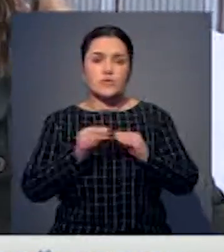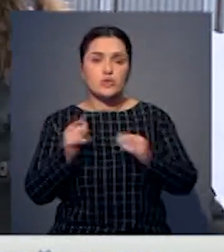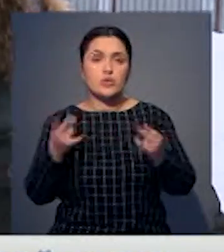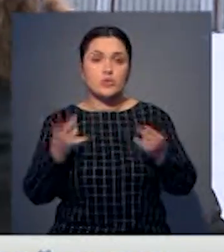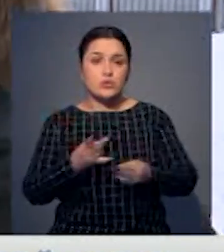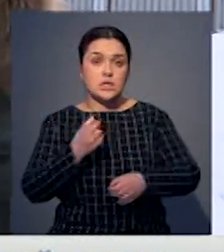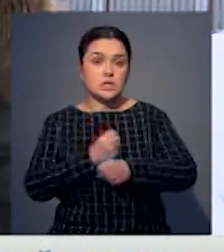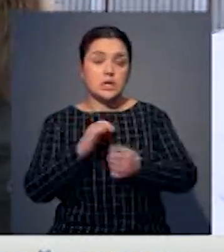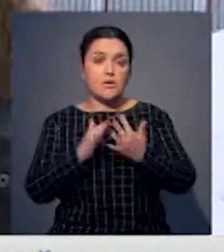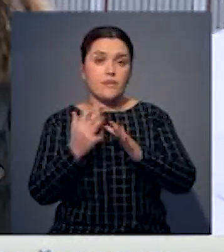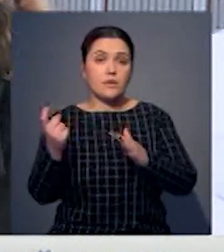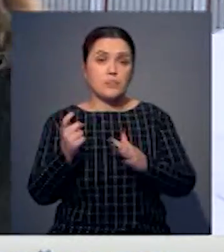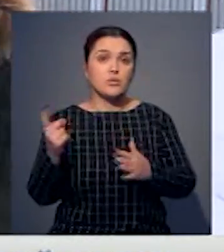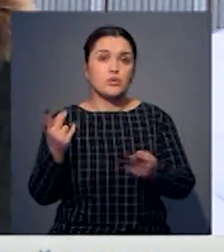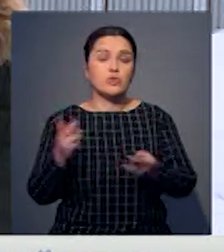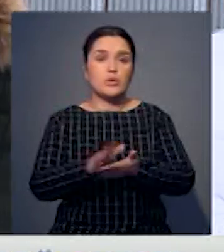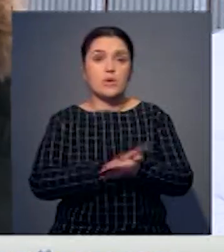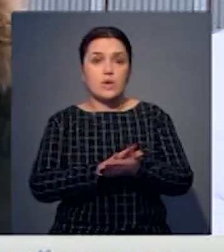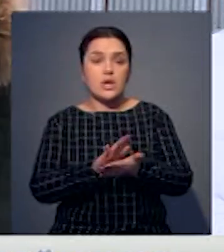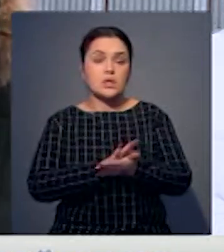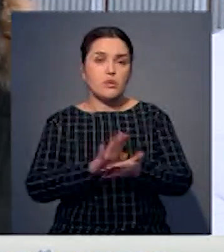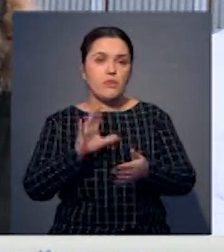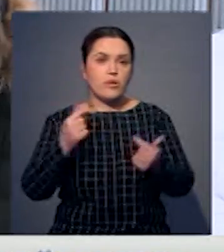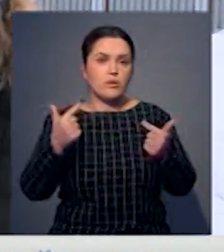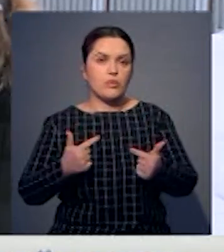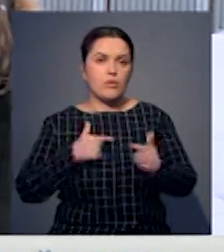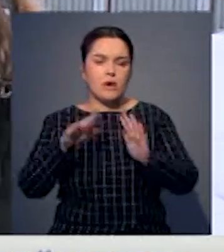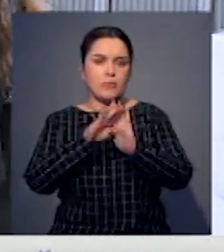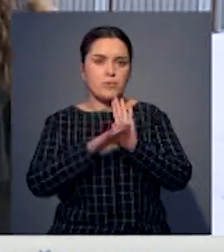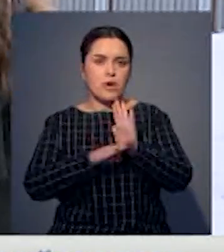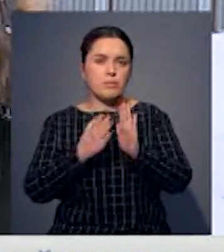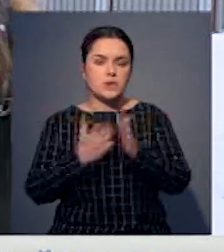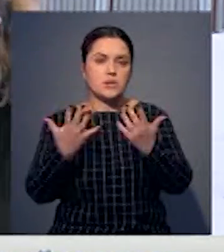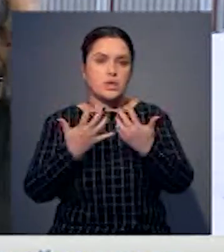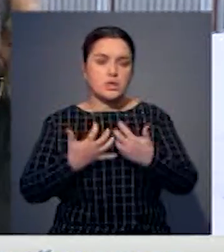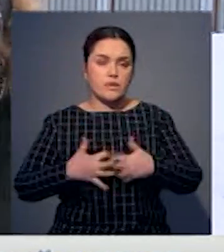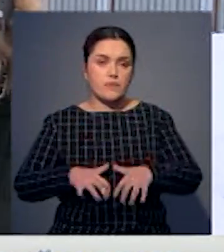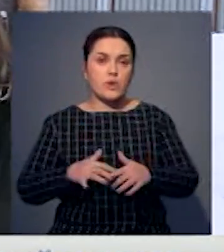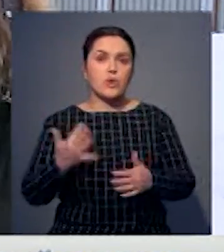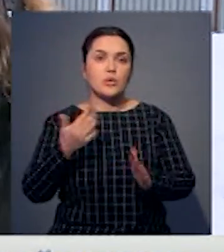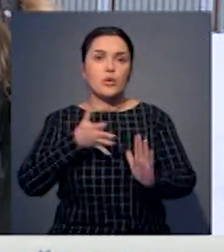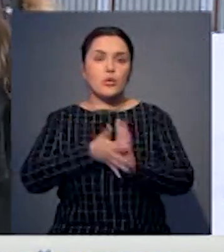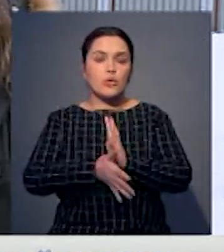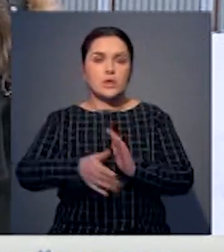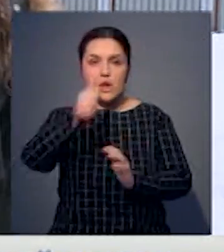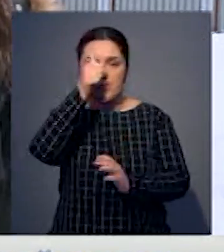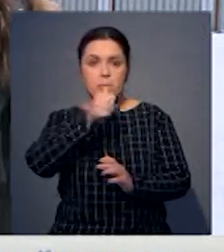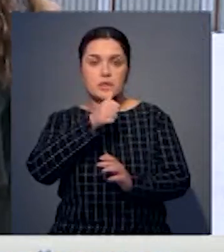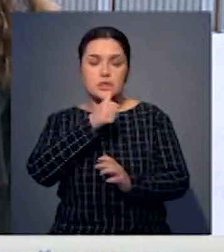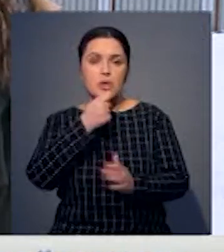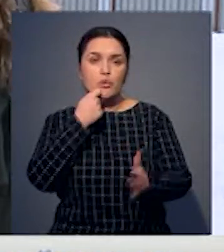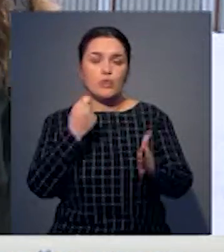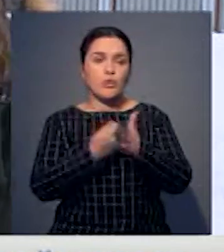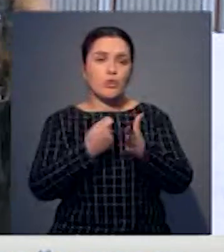делать на ферме. Какие фермы нужно чистить, какие не чистить. То есть она учитывает все. Сколько уходит в месяц